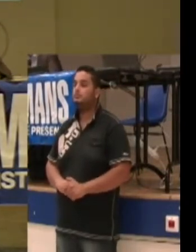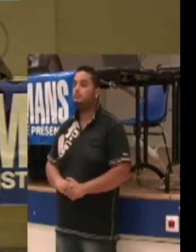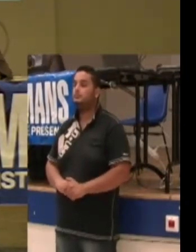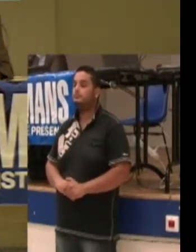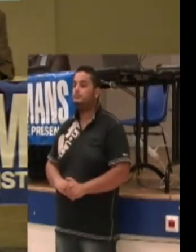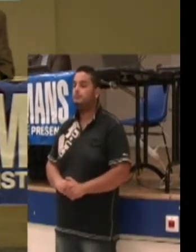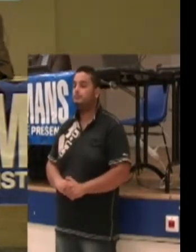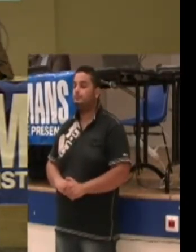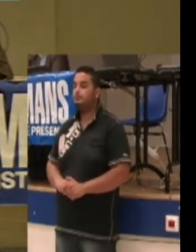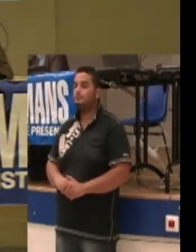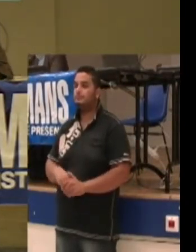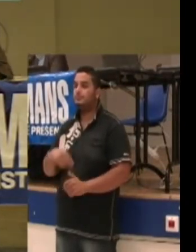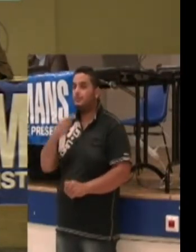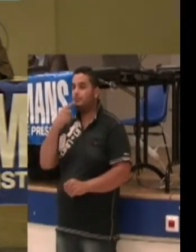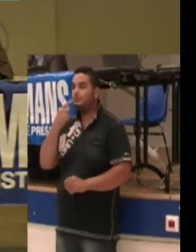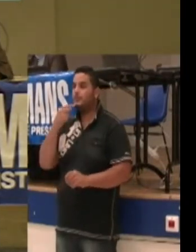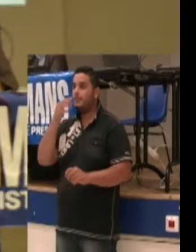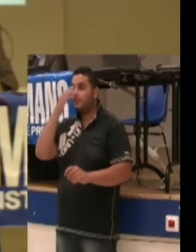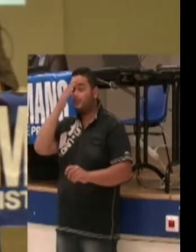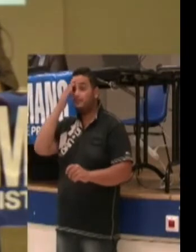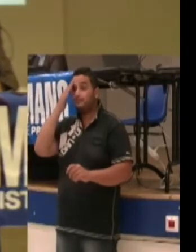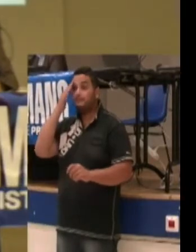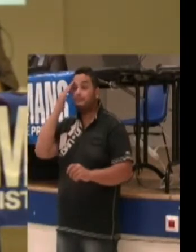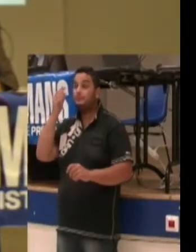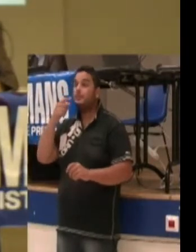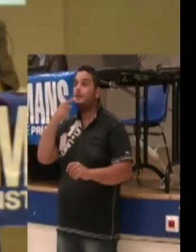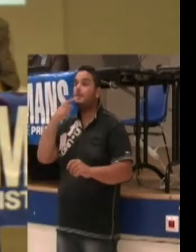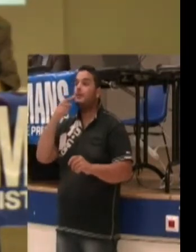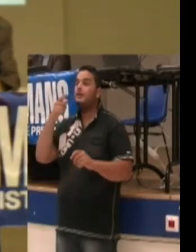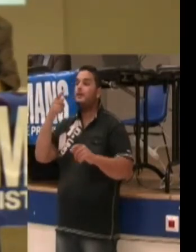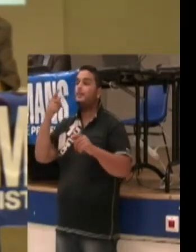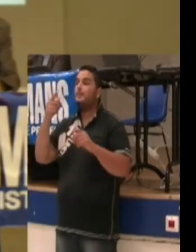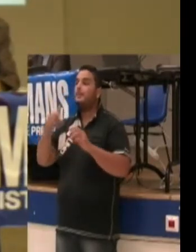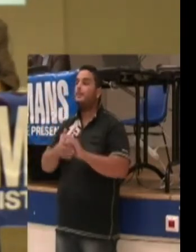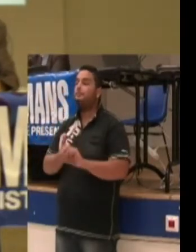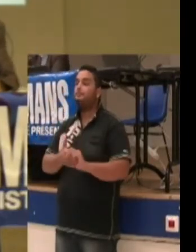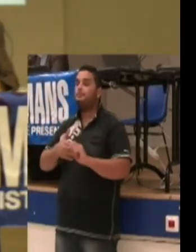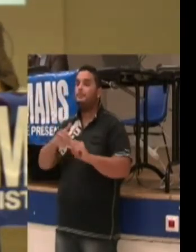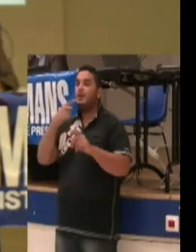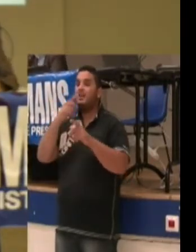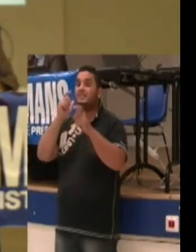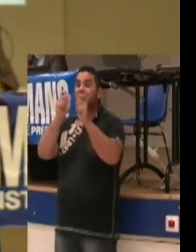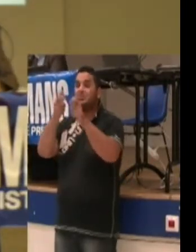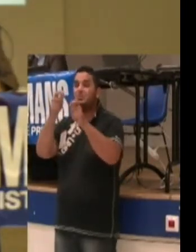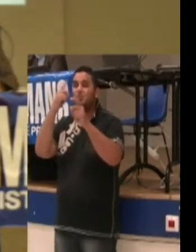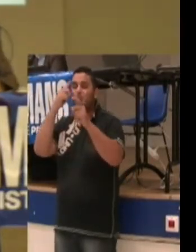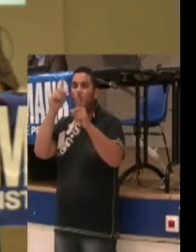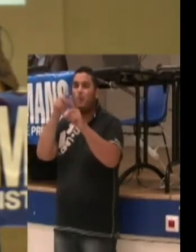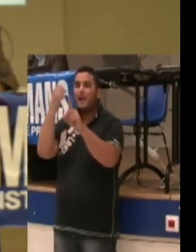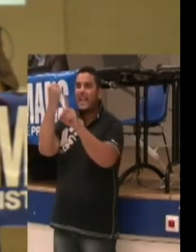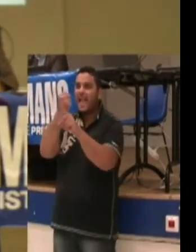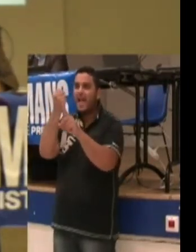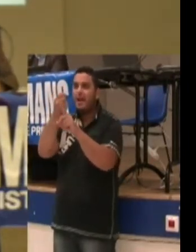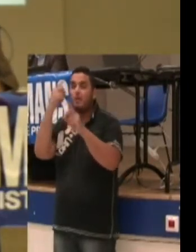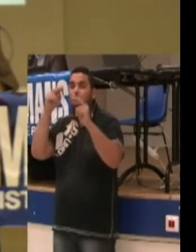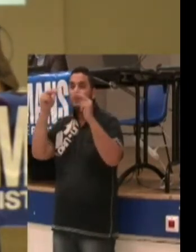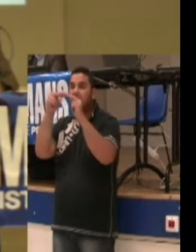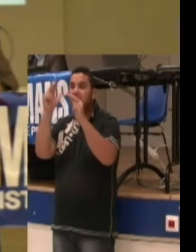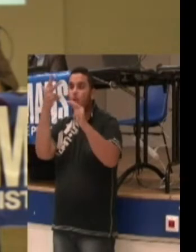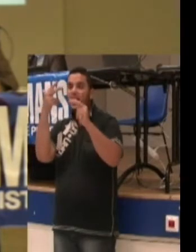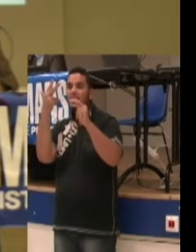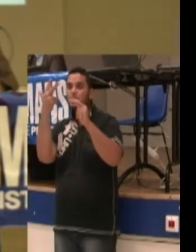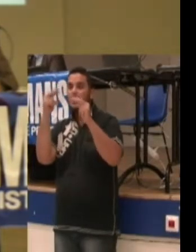arabe. Al-Mujahada, c'est-à-dire une lutte. Une lutte à trois niveaux. Alors, le premier niveau, c'est quoi? C'est